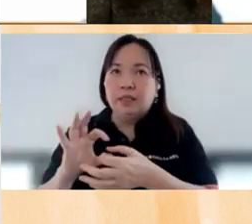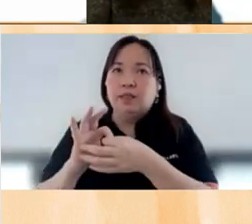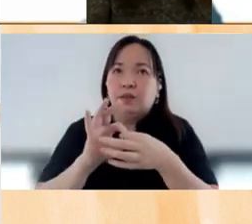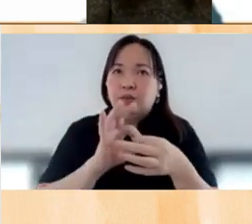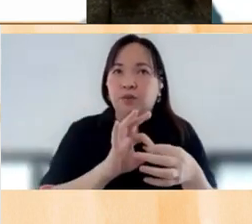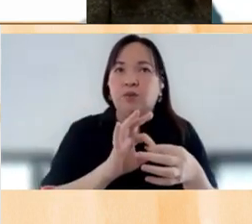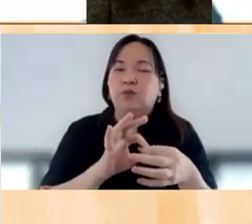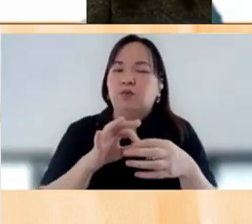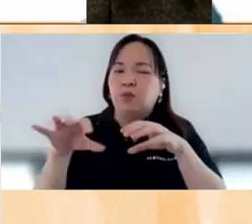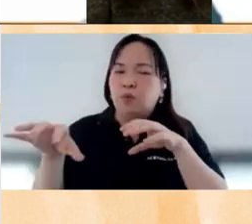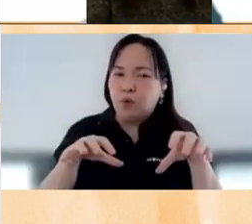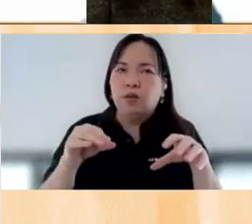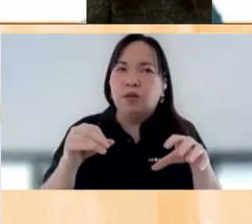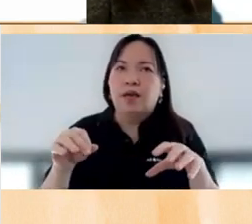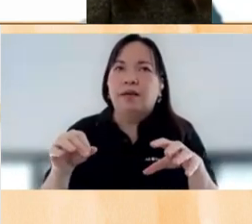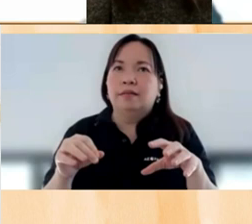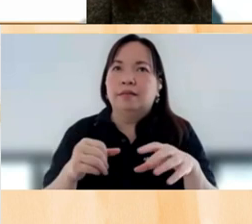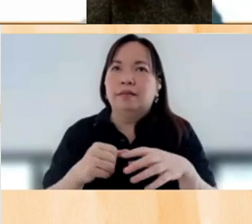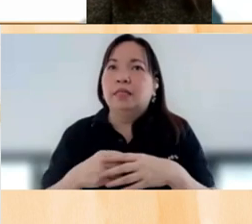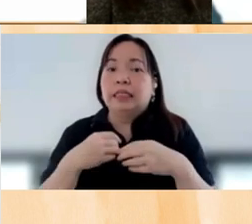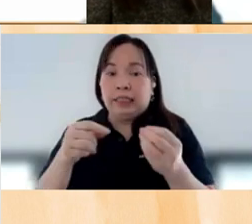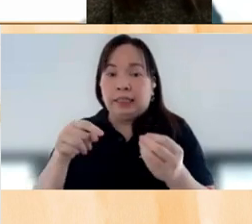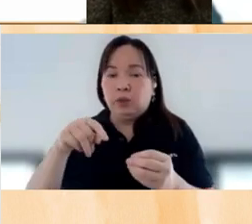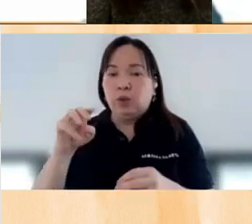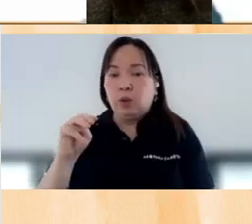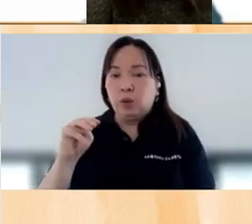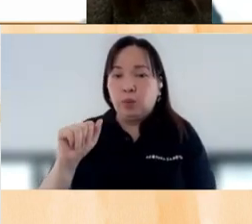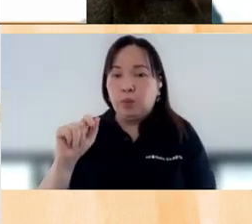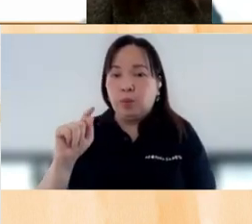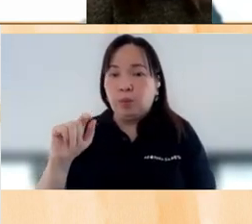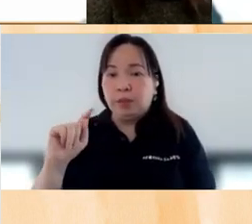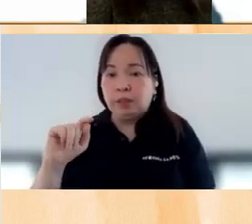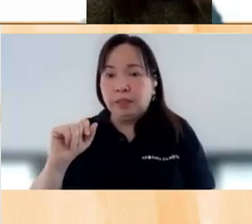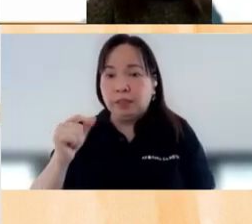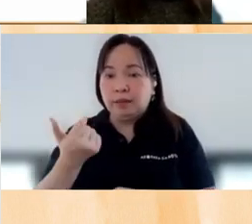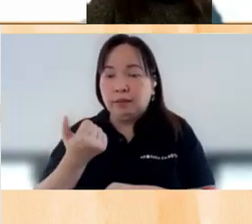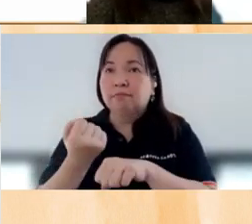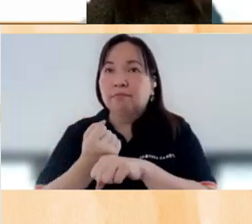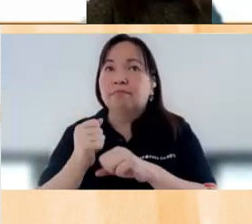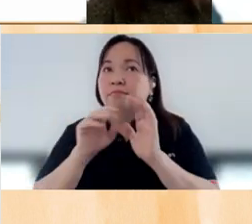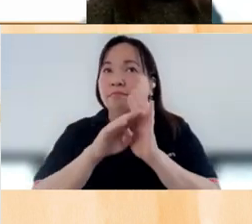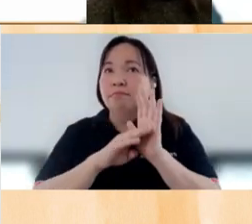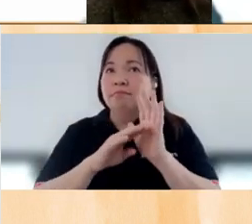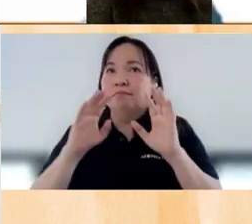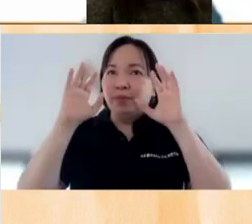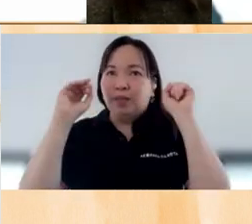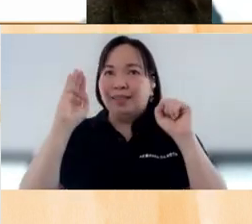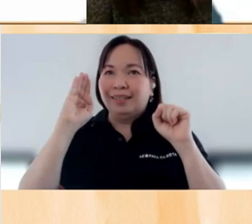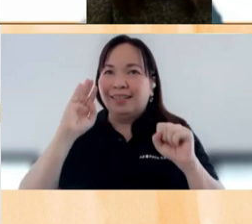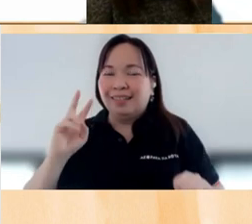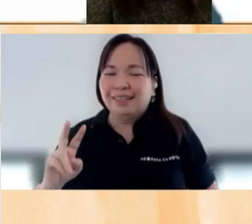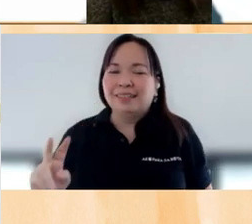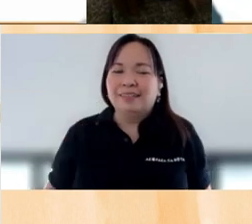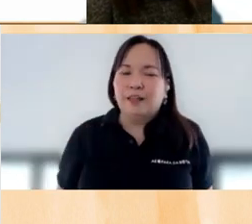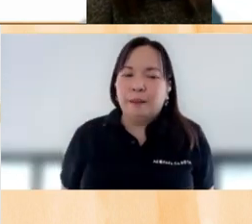Binibigyan din dito ang sa matatag agenda ng kasalukuyang administrasyon kung saan may focus sa pangangalaga